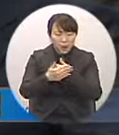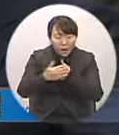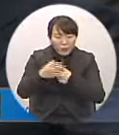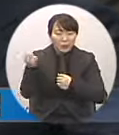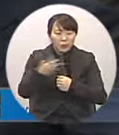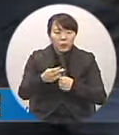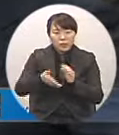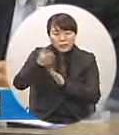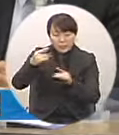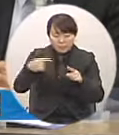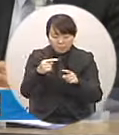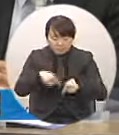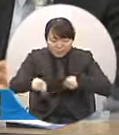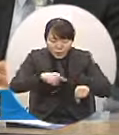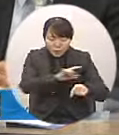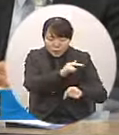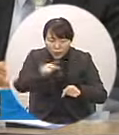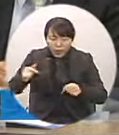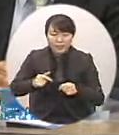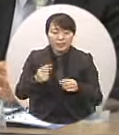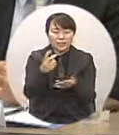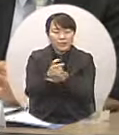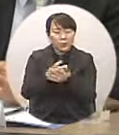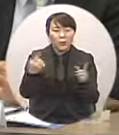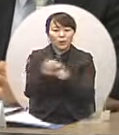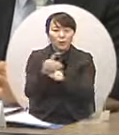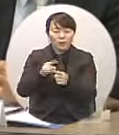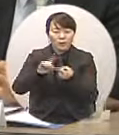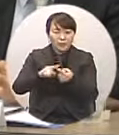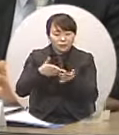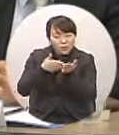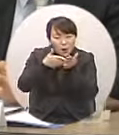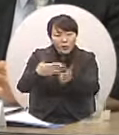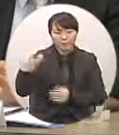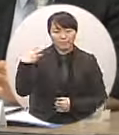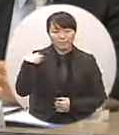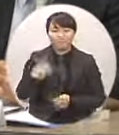시정 전반에 관련한 제언, 제도 개선 사항을 건의하는 역할을 하게 됩니다.